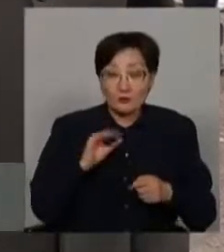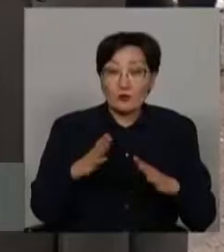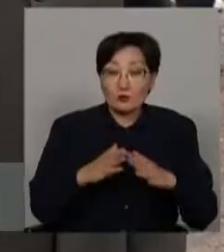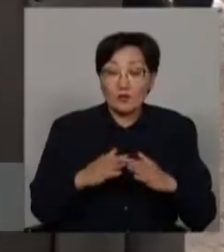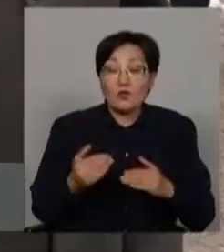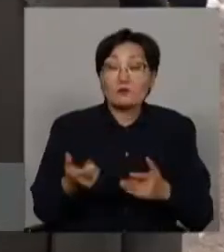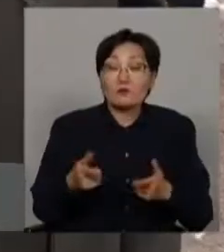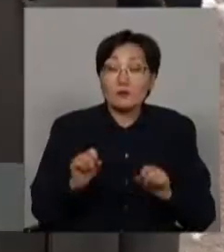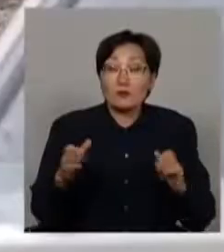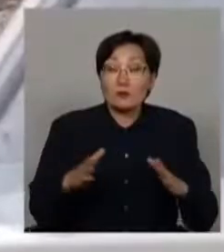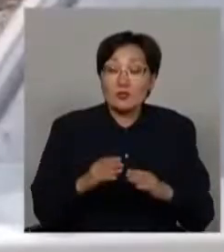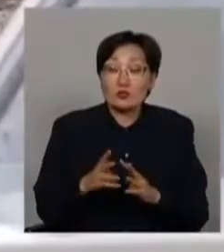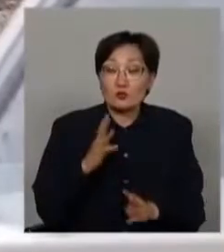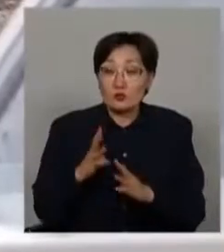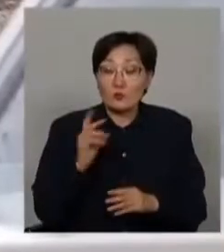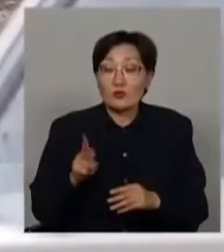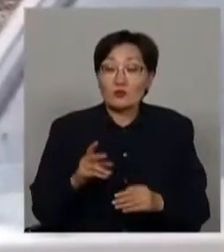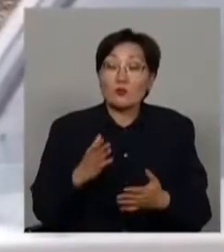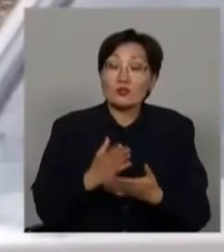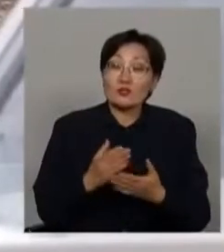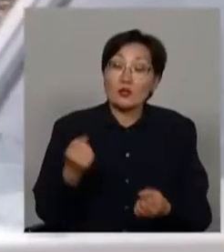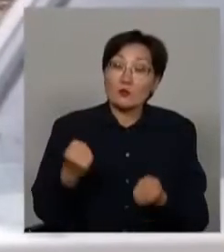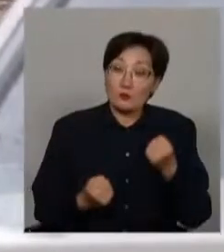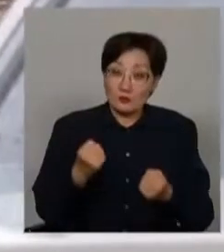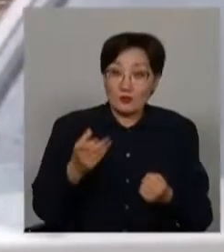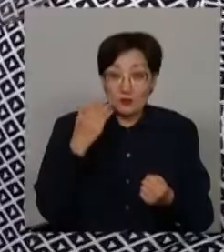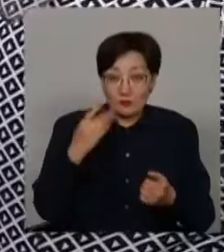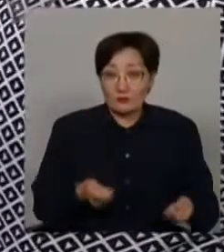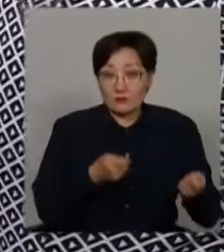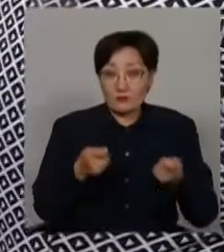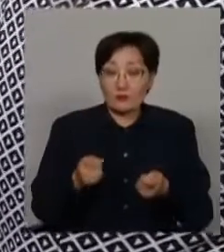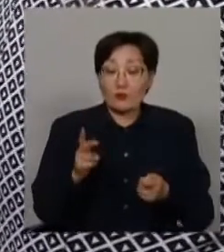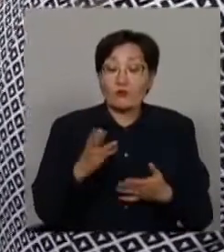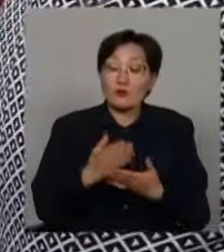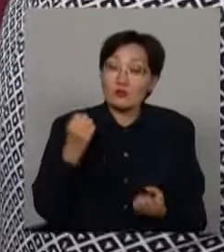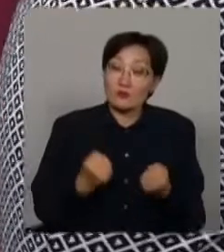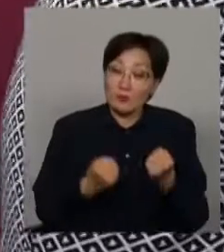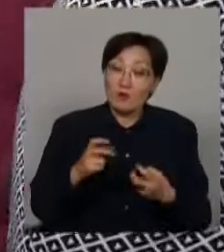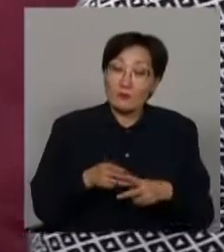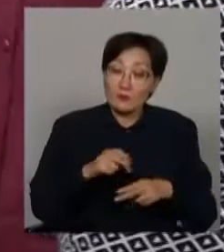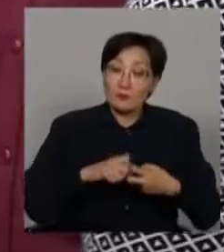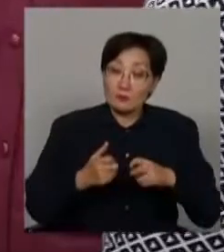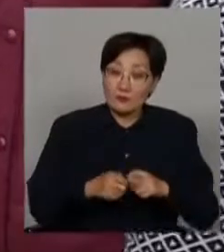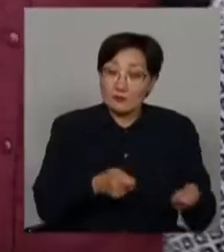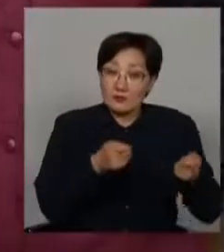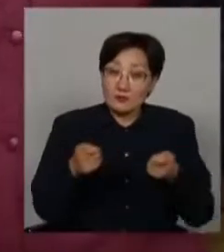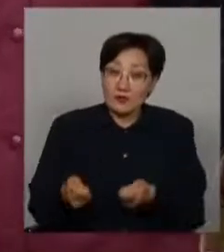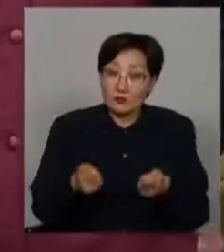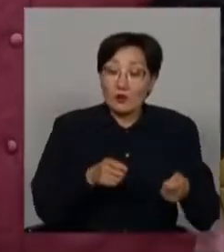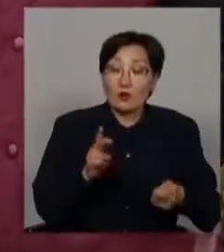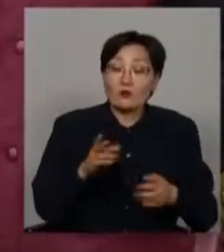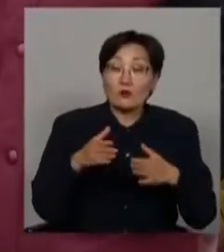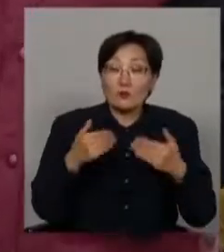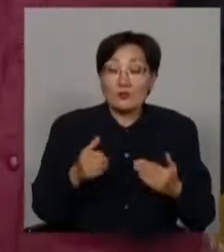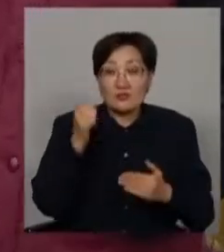набирает там, где меньше очередь. Тем, у кого есть транспорт, намного легче. У кого есть машина, без проблем привозят откуда-то, а у кого-то нет, вот старые